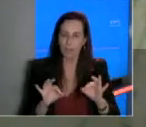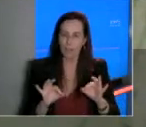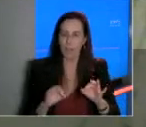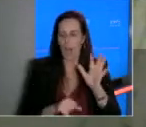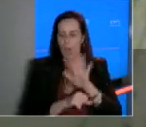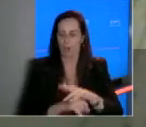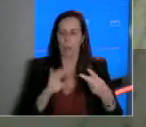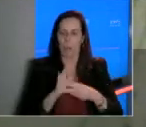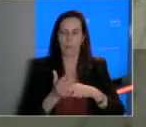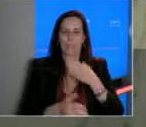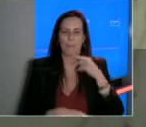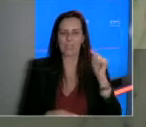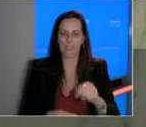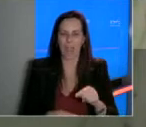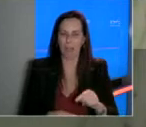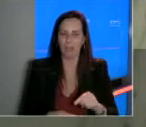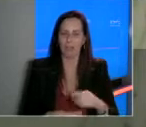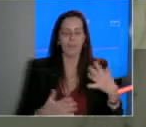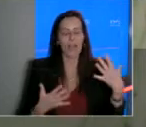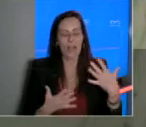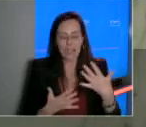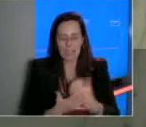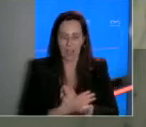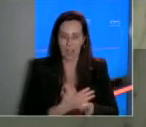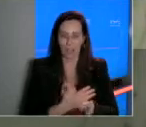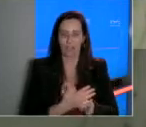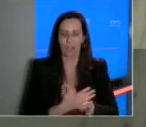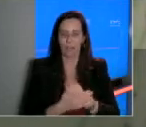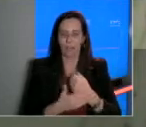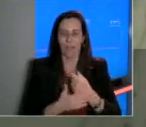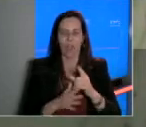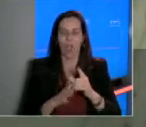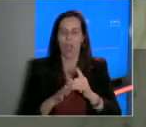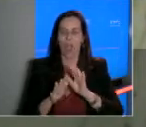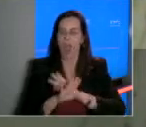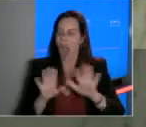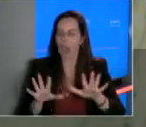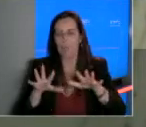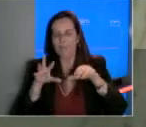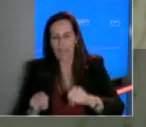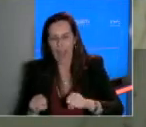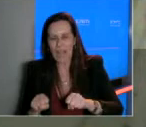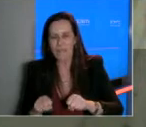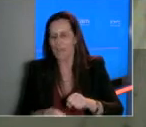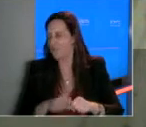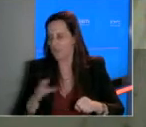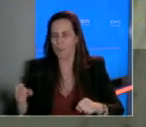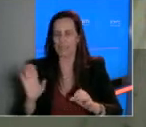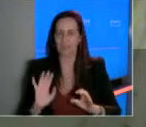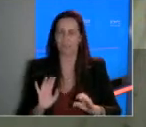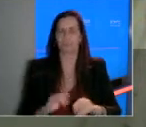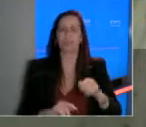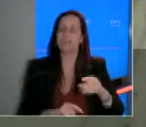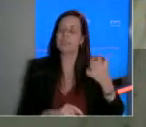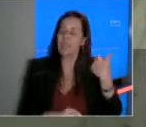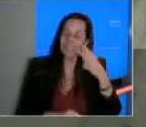על המפה הפוליטית הישראלית ולהצליח להוציא אותה מהשבי של שיח המתנחלים והימין המשיחי.